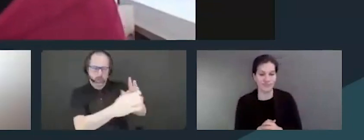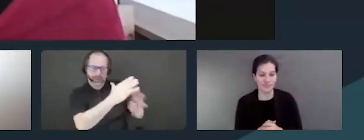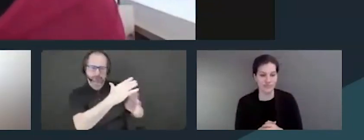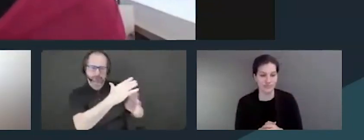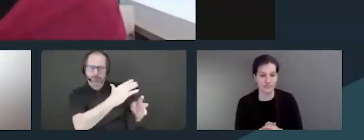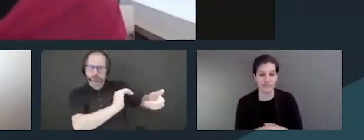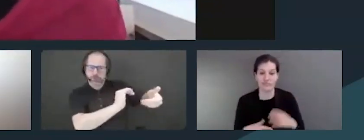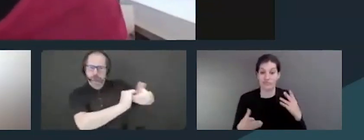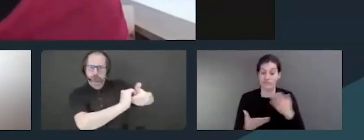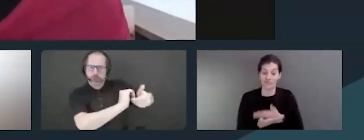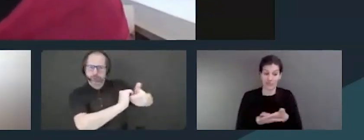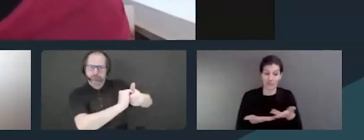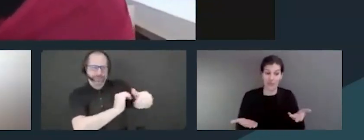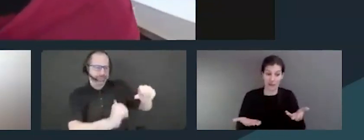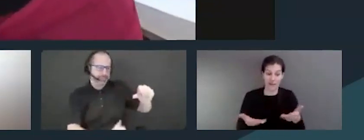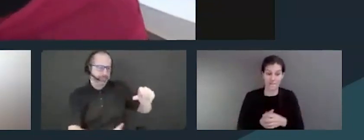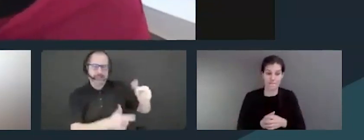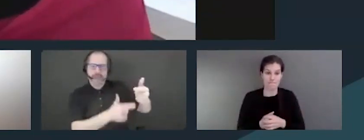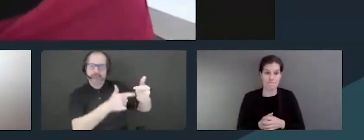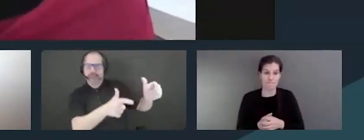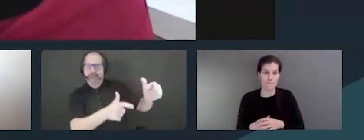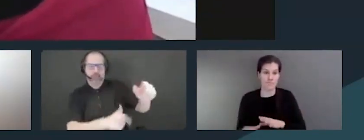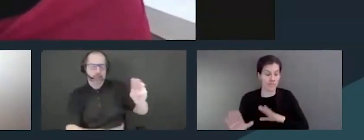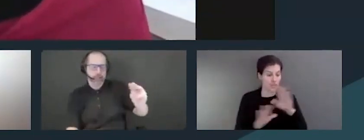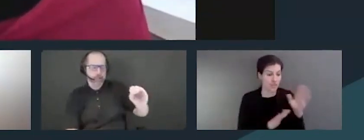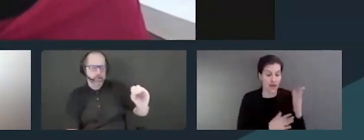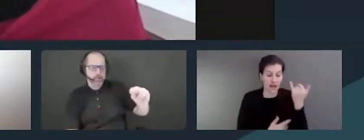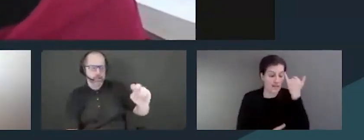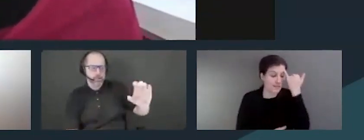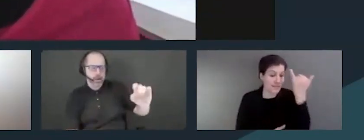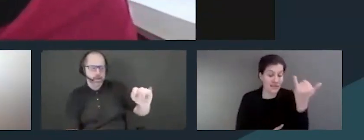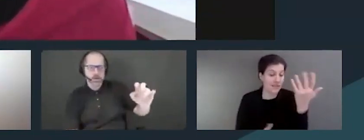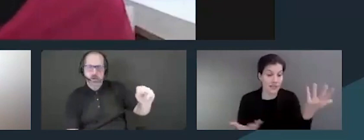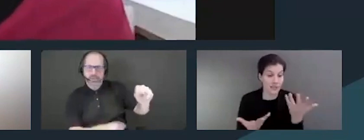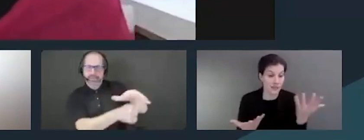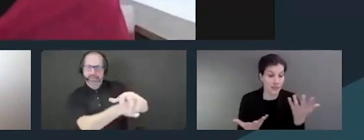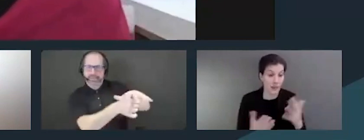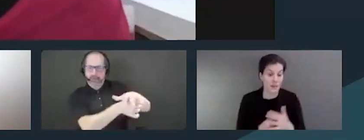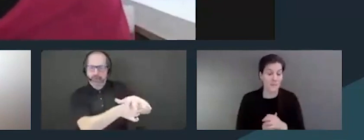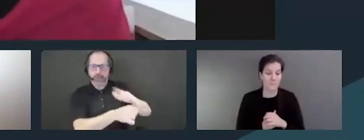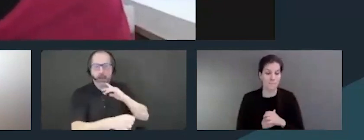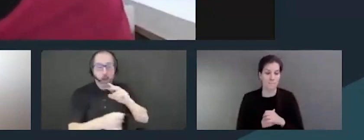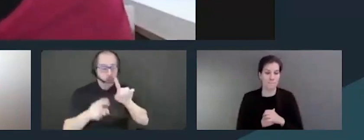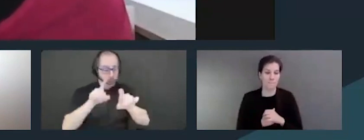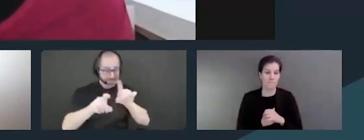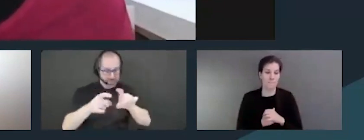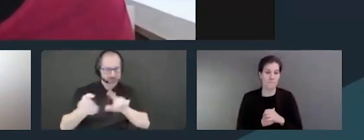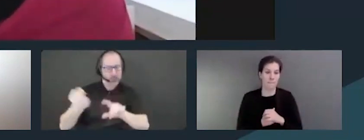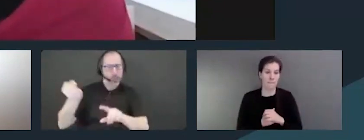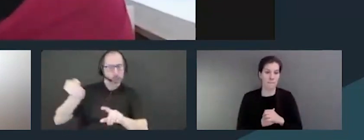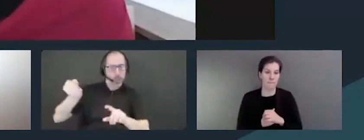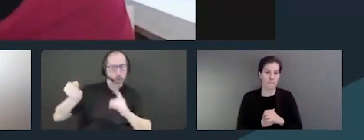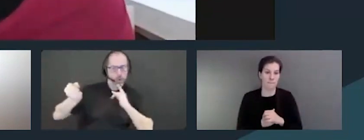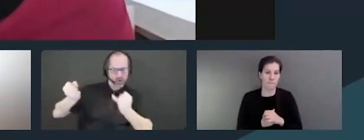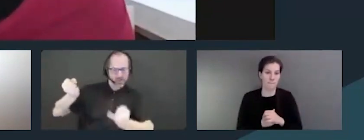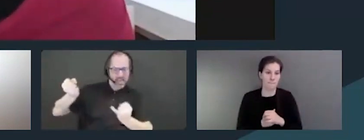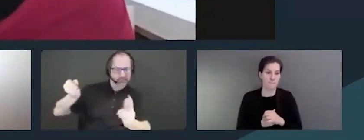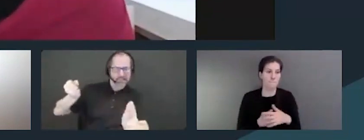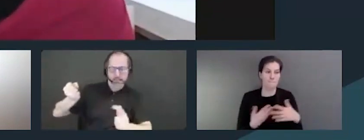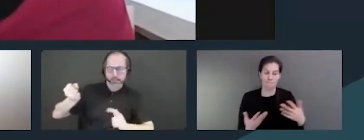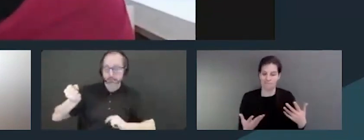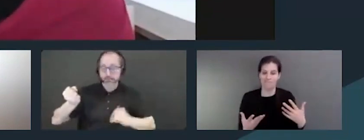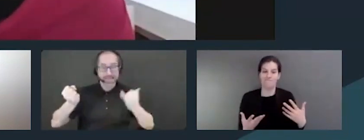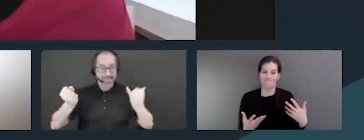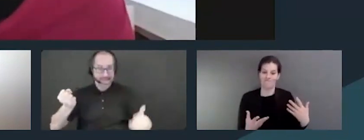pour l'immigration à Moncton. On va laisser les questions en dernier. Maintenant, nous allons